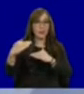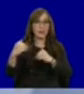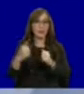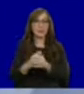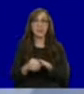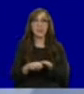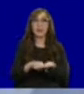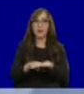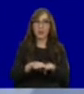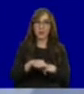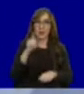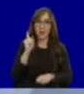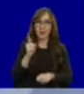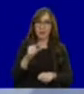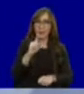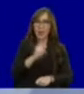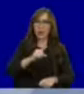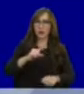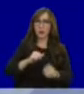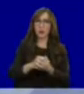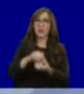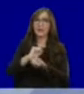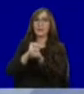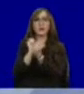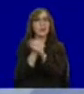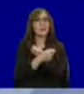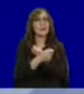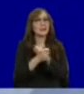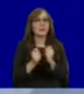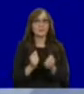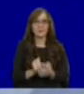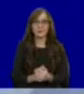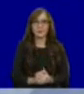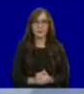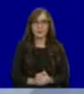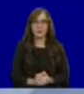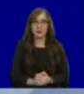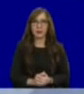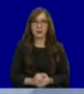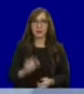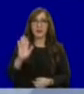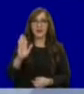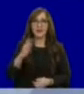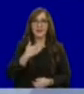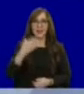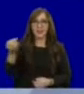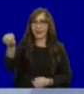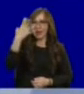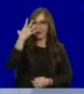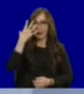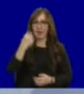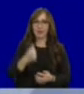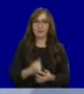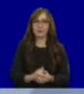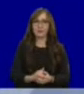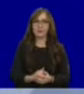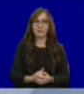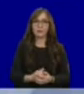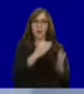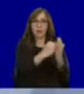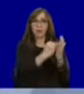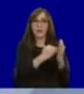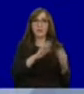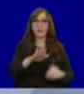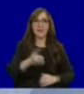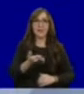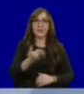karena harus rotasi. Ya, nanti saya diskusi sedikit, saya akan jelaskan sedikit mengenai apa untuk mengingat kembali apa protokol kesehatannya.